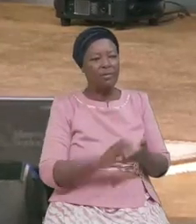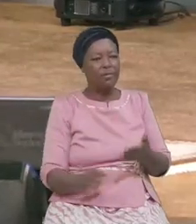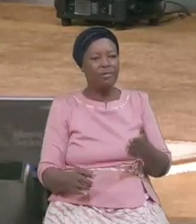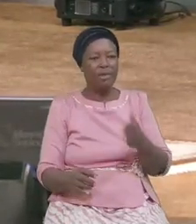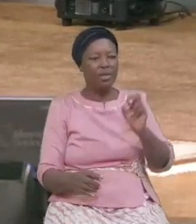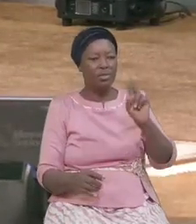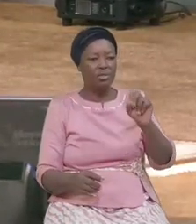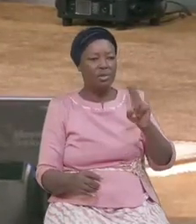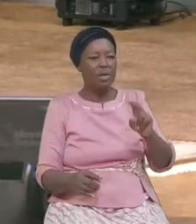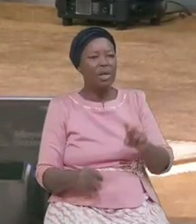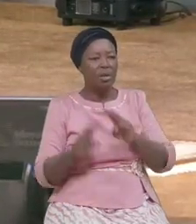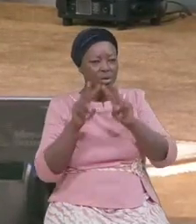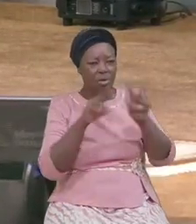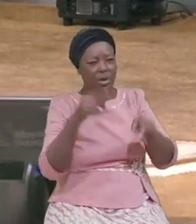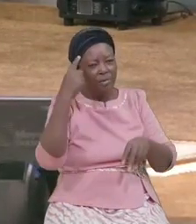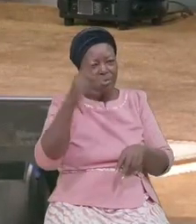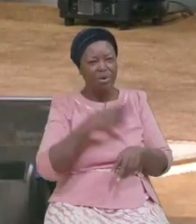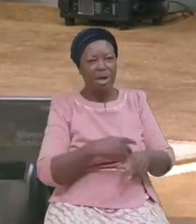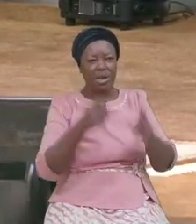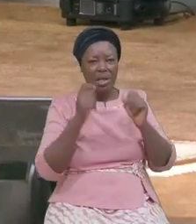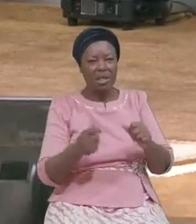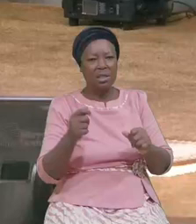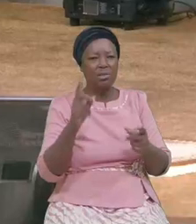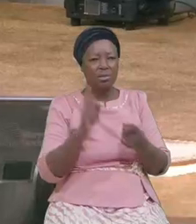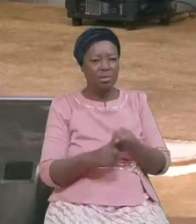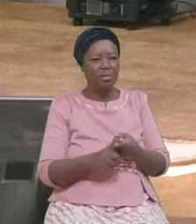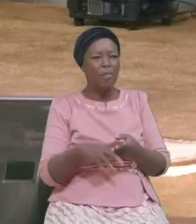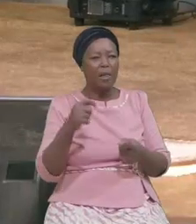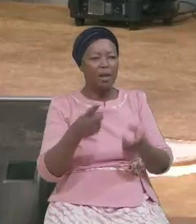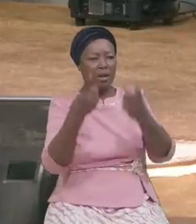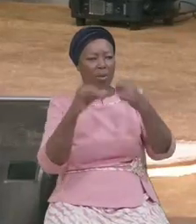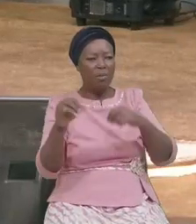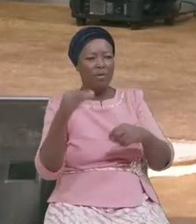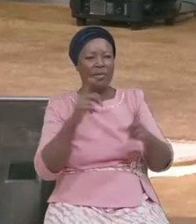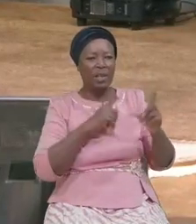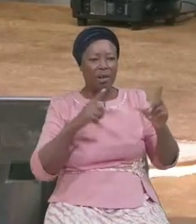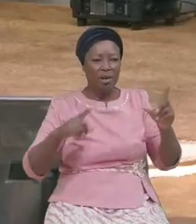Attendez et hâtez l'avènement du jour de Dieu.